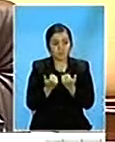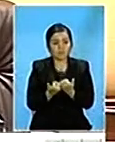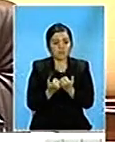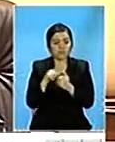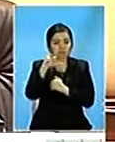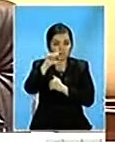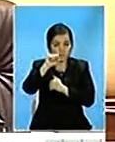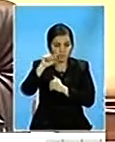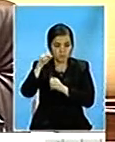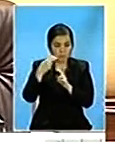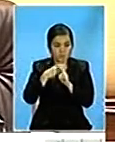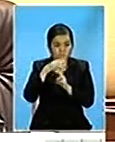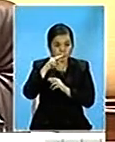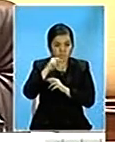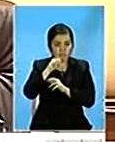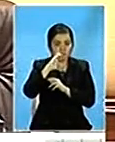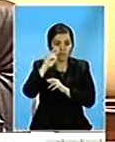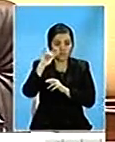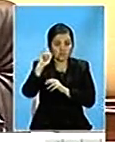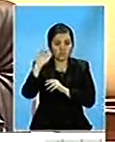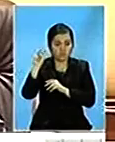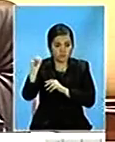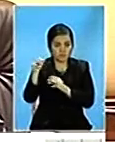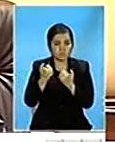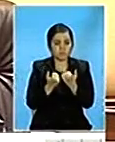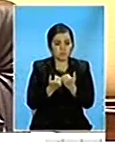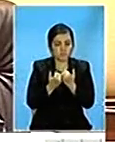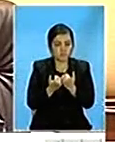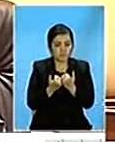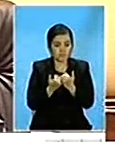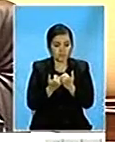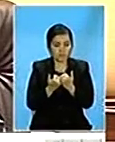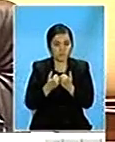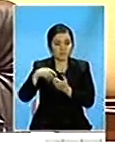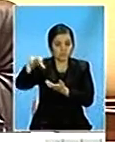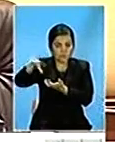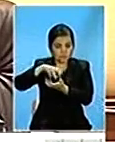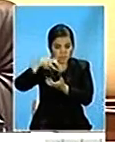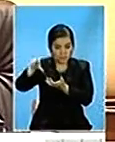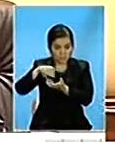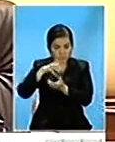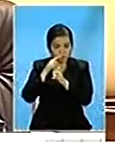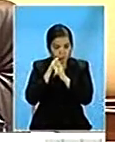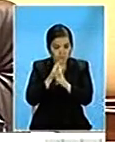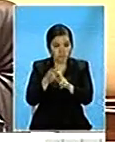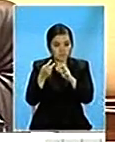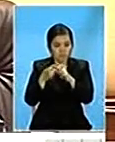ส.นิยมเวชกามาเป็นอย่างยิ่งนะครับที่ท่านได้กรุณาติดตามปัญหาเรื่องนี้ซึ่งปัญห